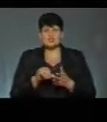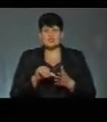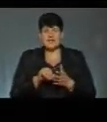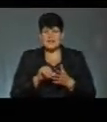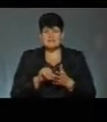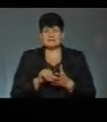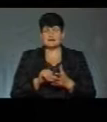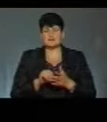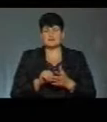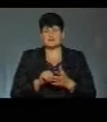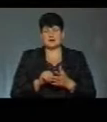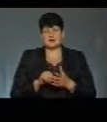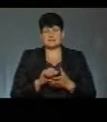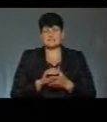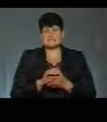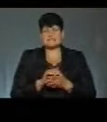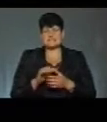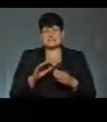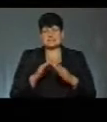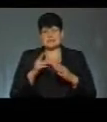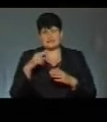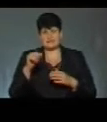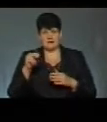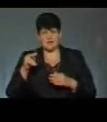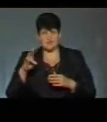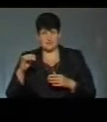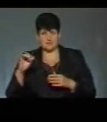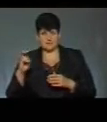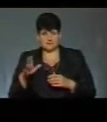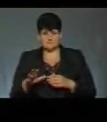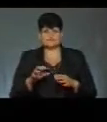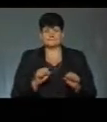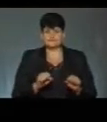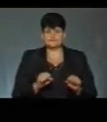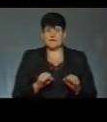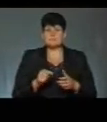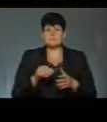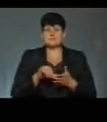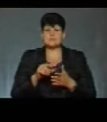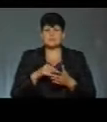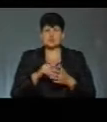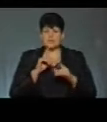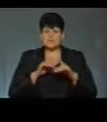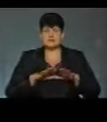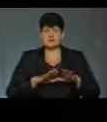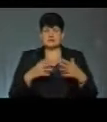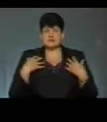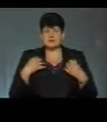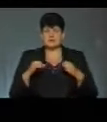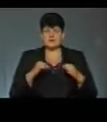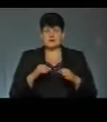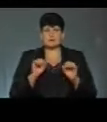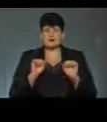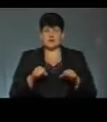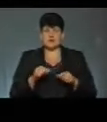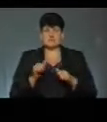товариства цієї земельної ділянки та проведення тих робіт, які вони там запланували. Представник міської ради, заступник начальника управління правового